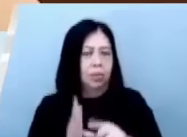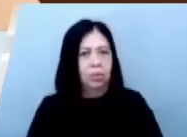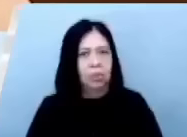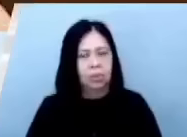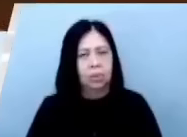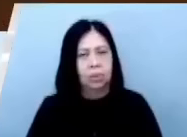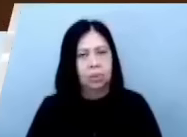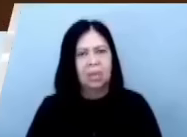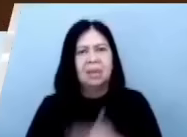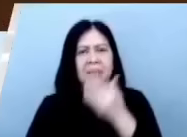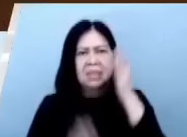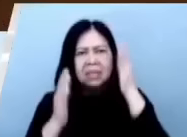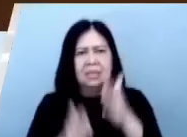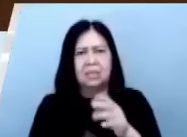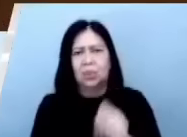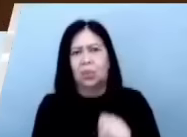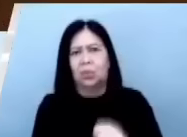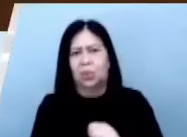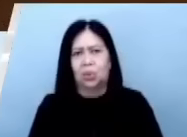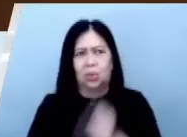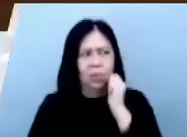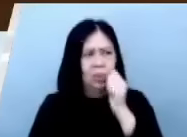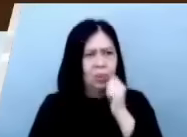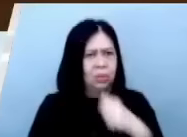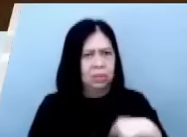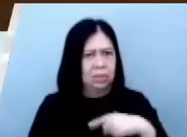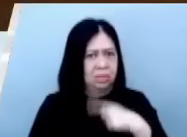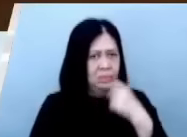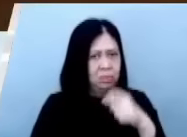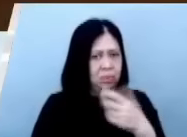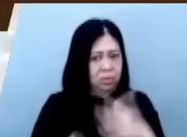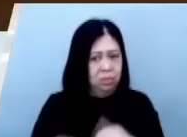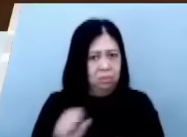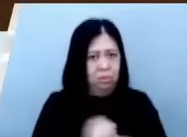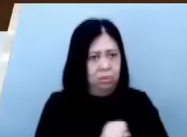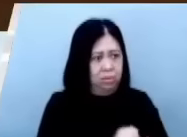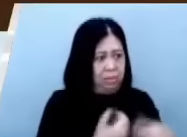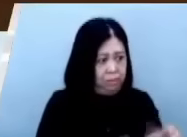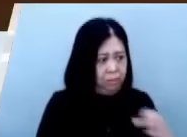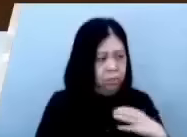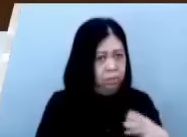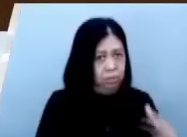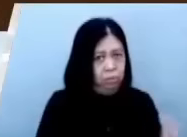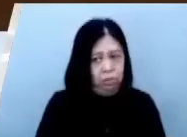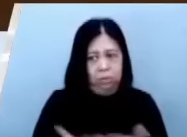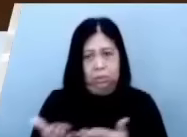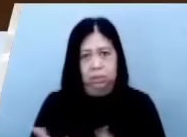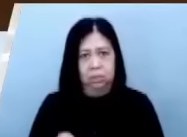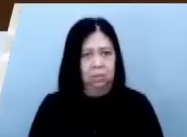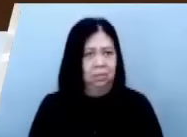nila? Parating inano tayo porque tapos na yung trabaho natin eh. Kadugay.